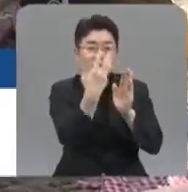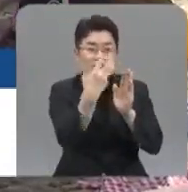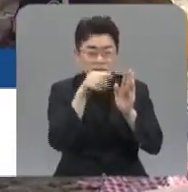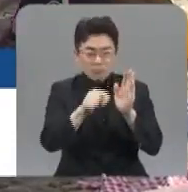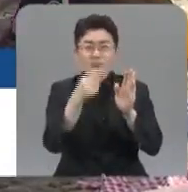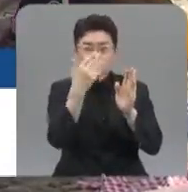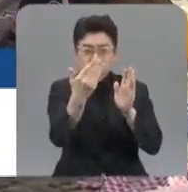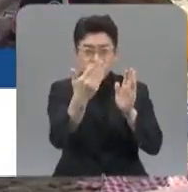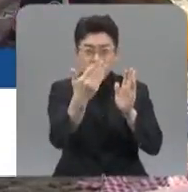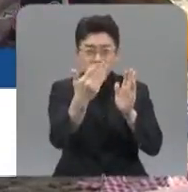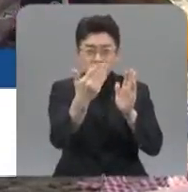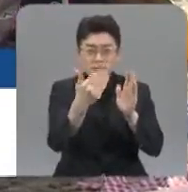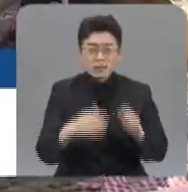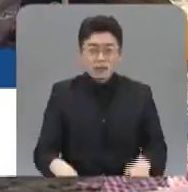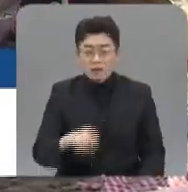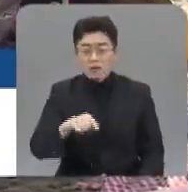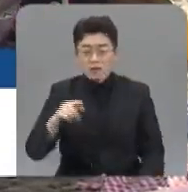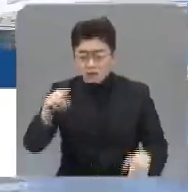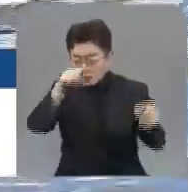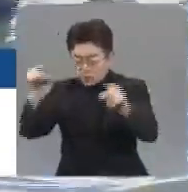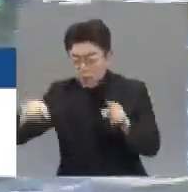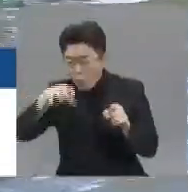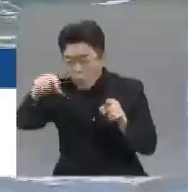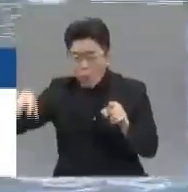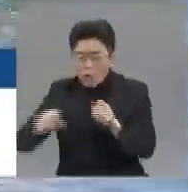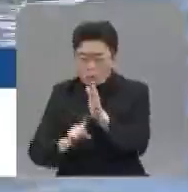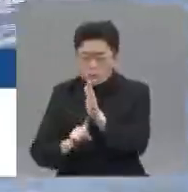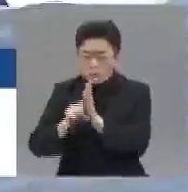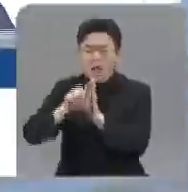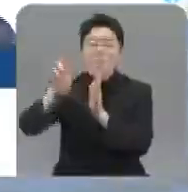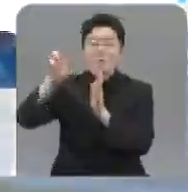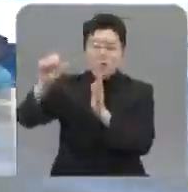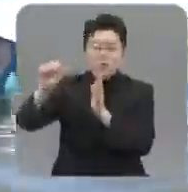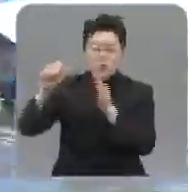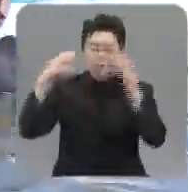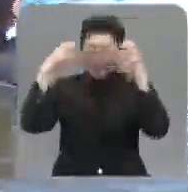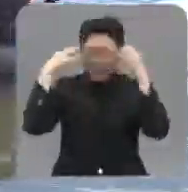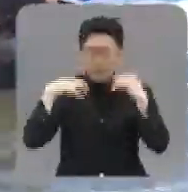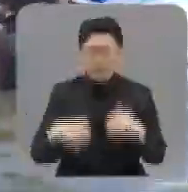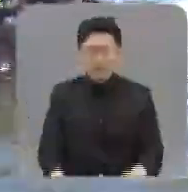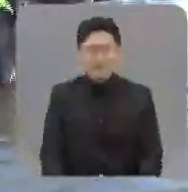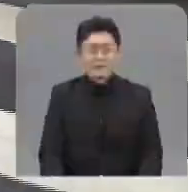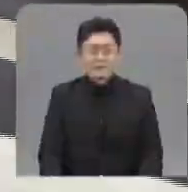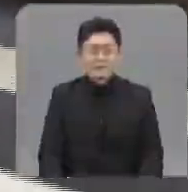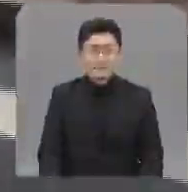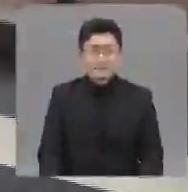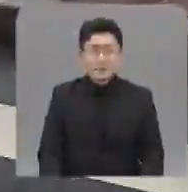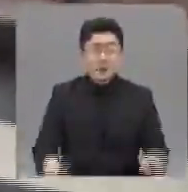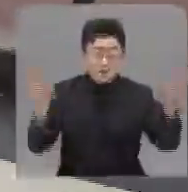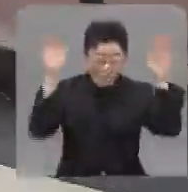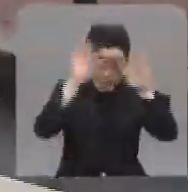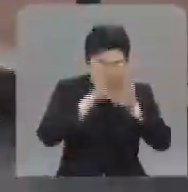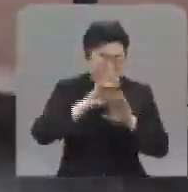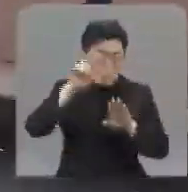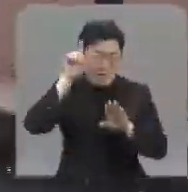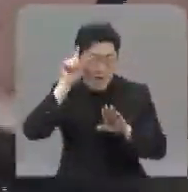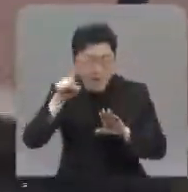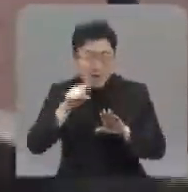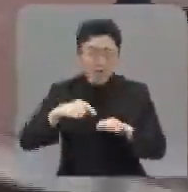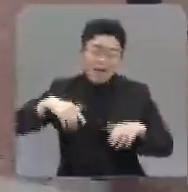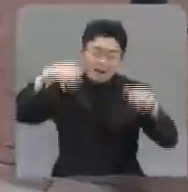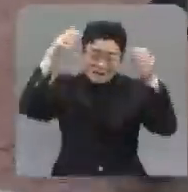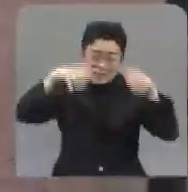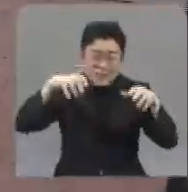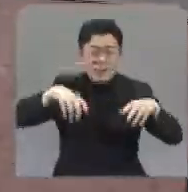anne-san dans la province de Kangui a atteint 38,9 degrés selon les relevés automatiques dans le reste du pays les